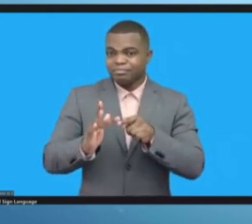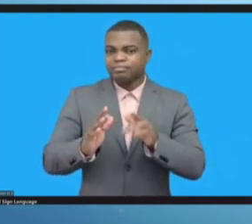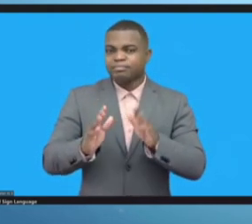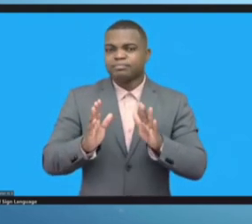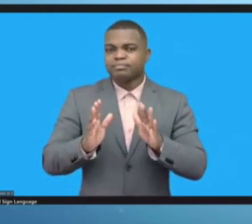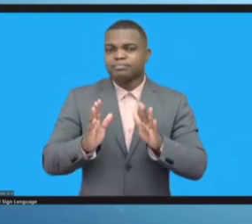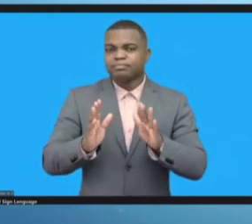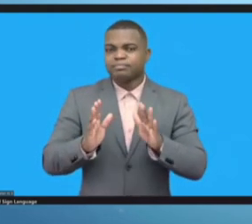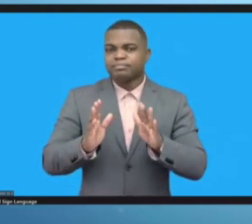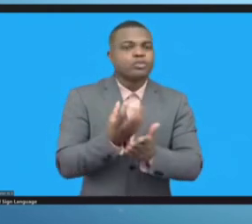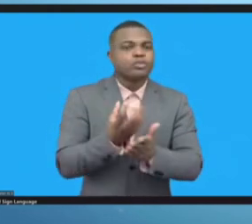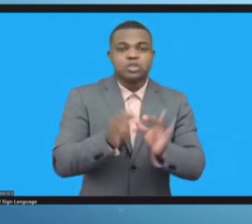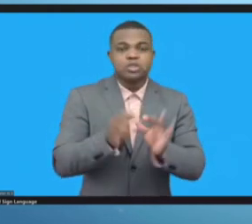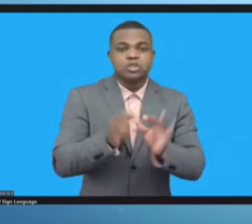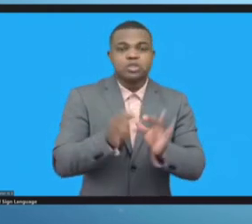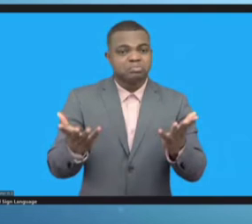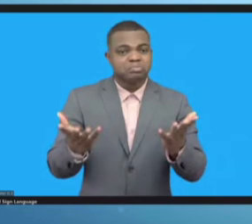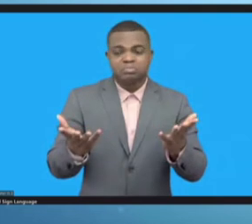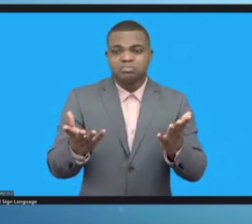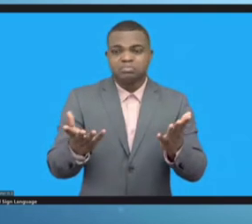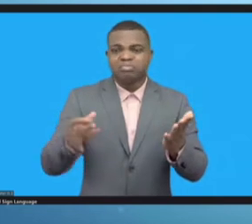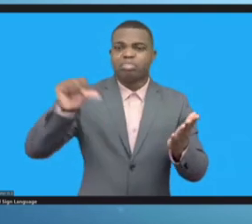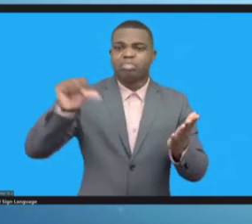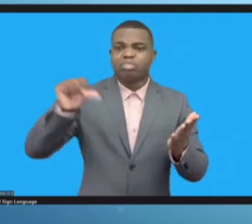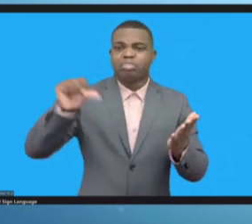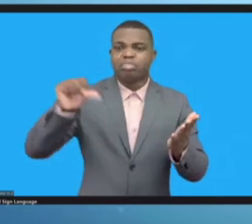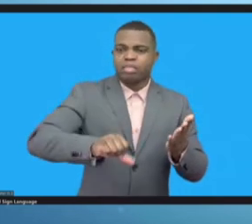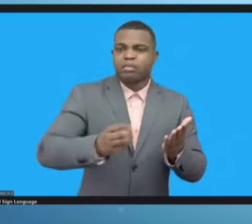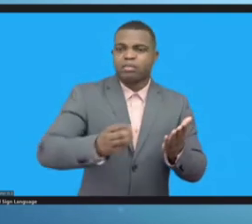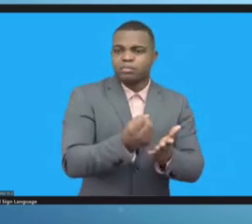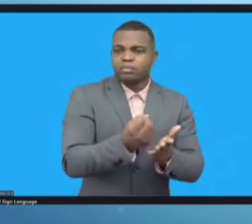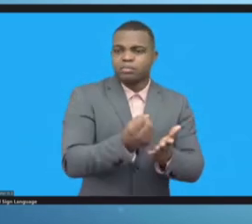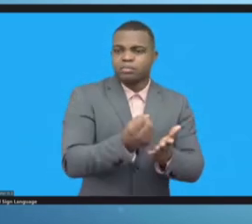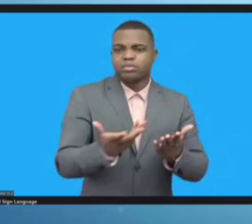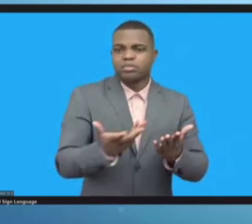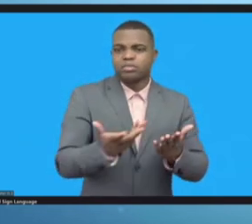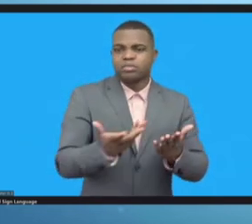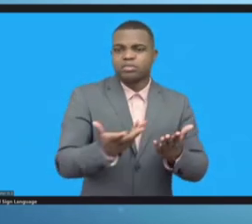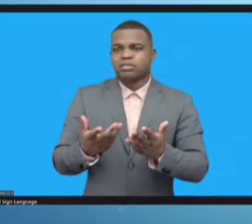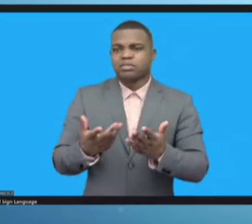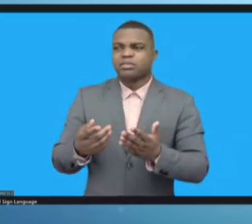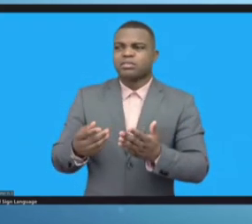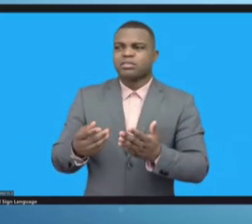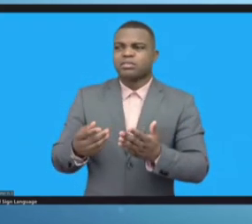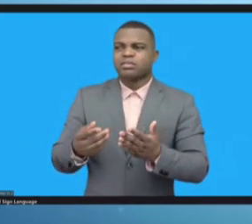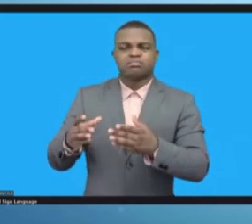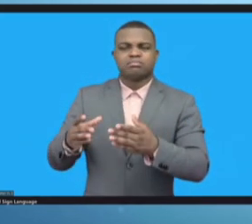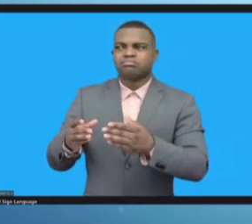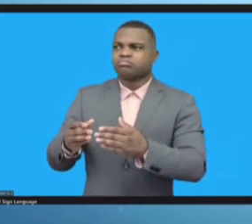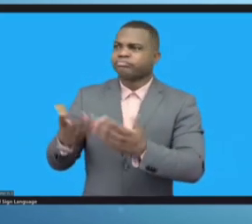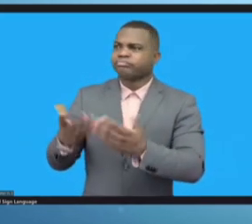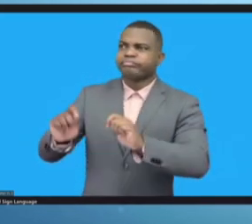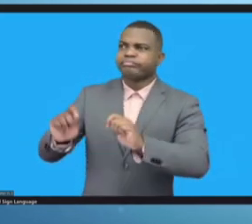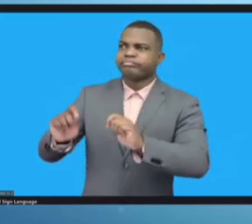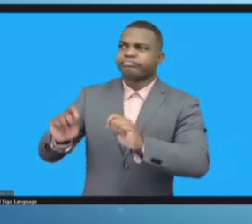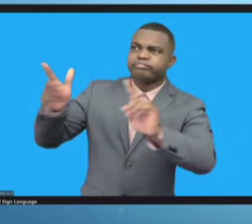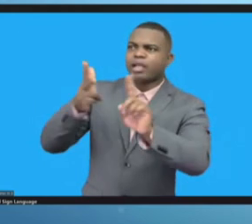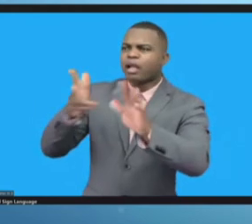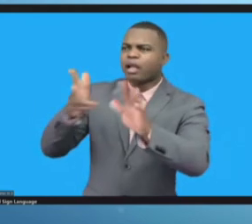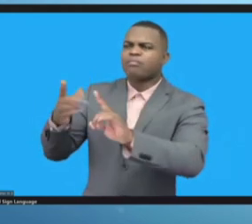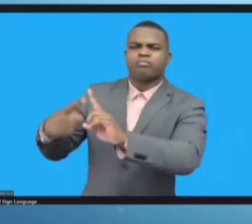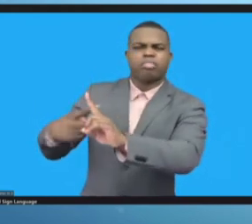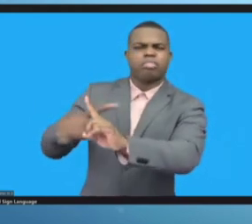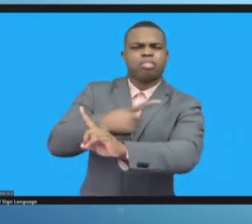cybercriminalité. Et ceci a également un impact sur comment nous travaillons, nous vivons et comment nous interagissons entre